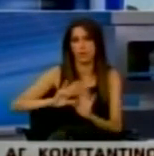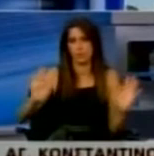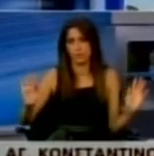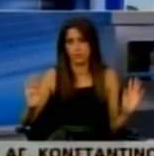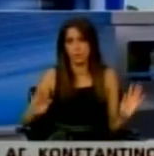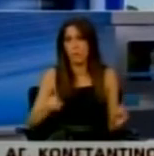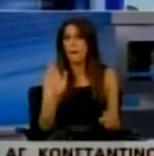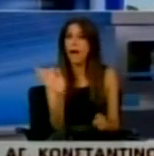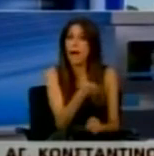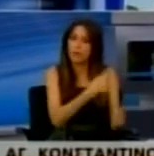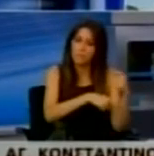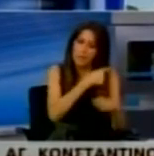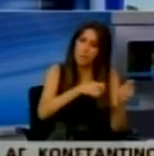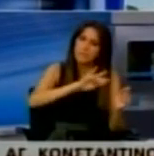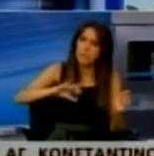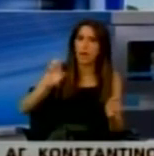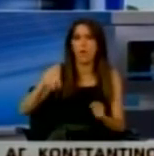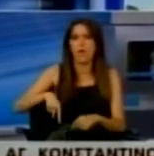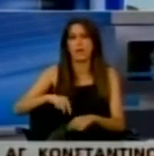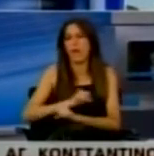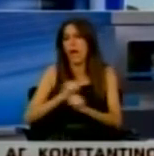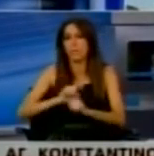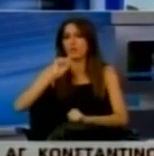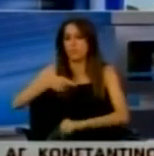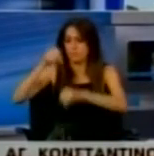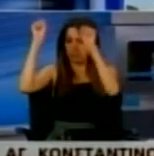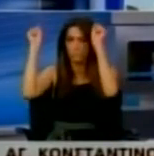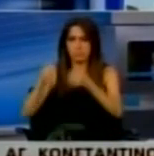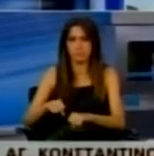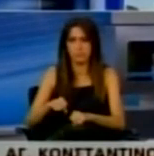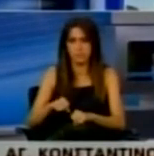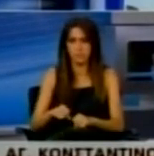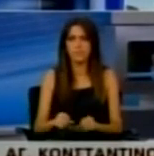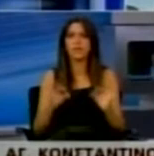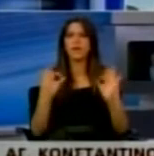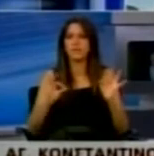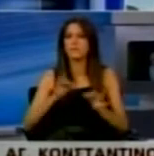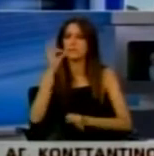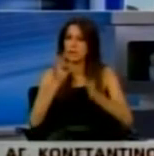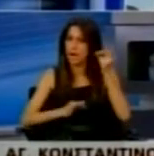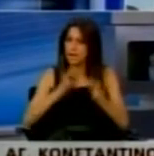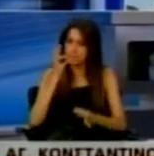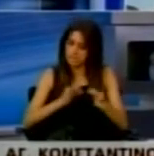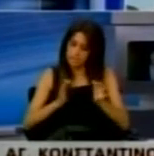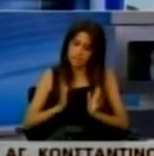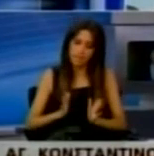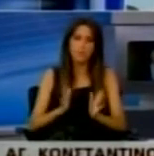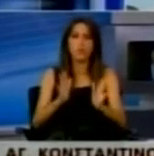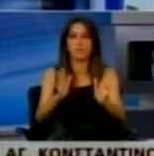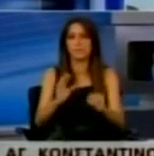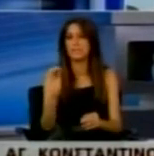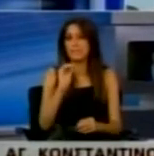στους τηλεοπτικούς δέκτες. Η συζήτηση θα συνεχιστεί την επόμενη Τετάρτη το